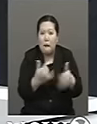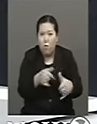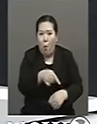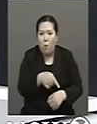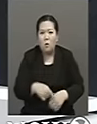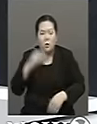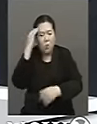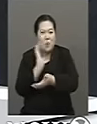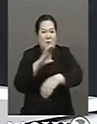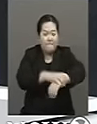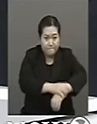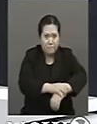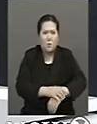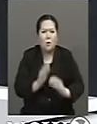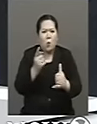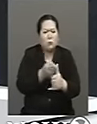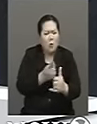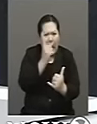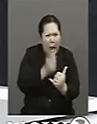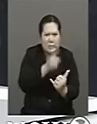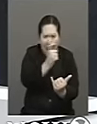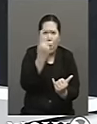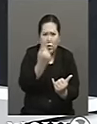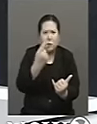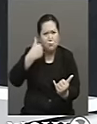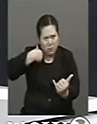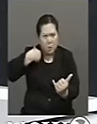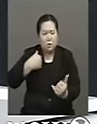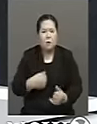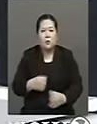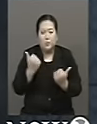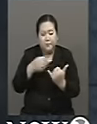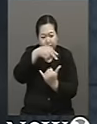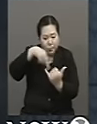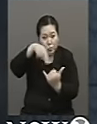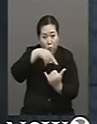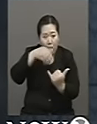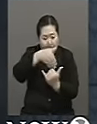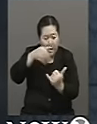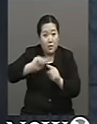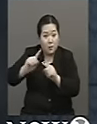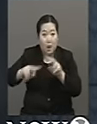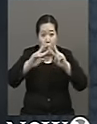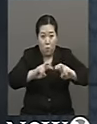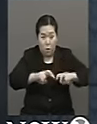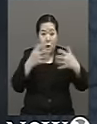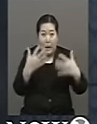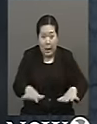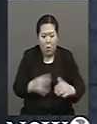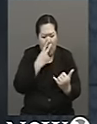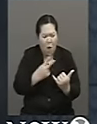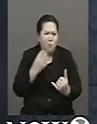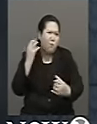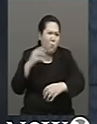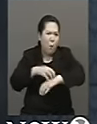ขณะที่ถูกจับกลุ่มนะครับจากการไปชันสูตรศพเนี่ยเบื้องต้นก็มีรอยฟกช้ำนะครับแล้วก็ตอนนี้กำลัง